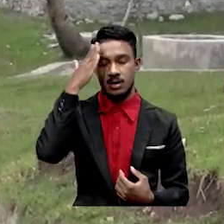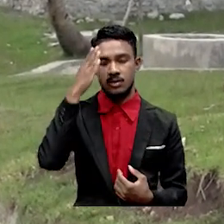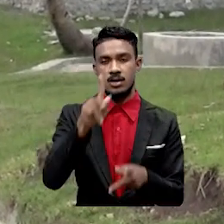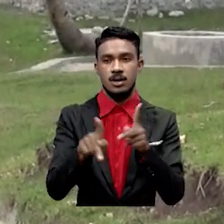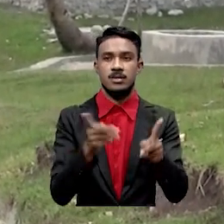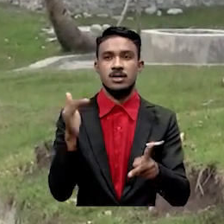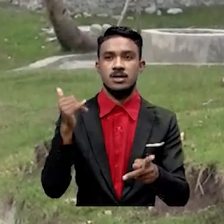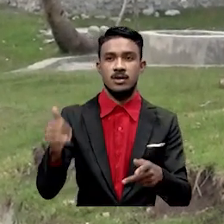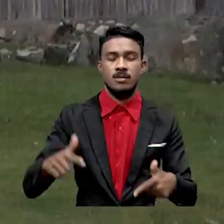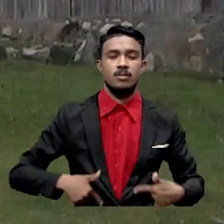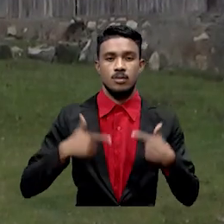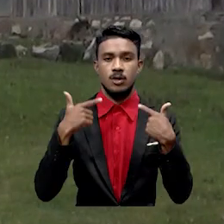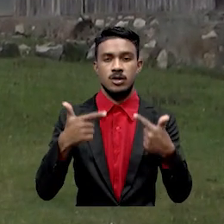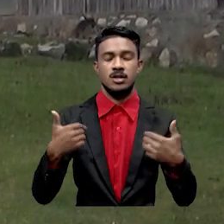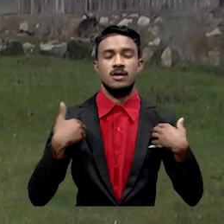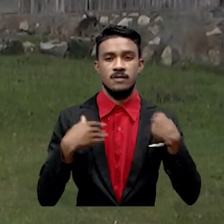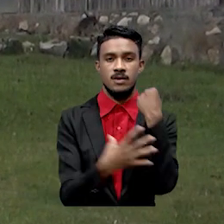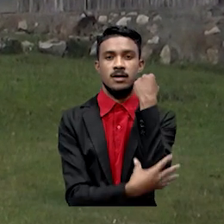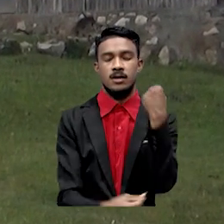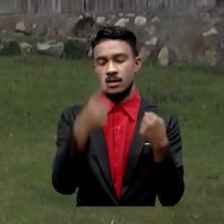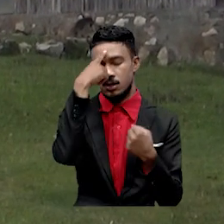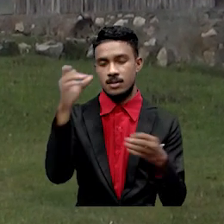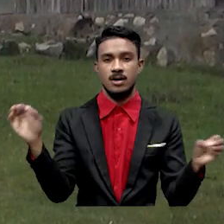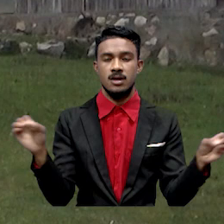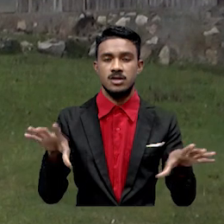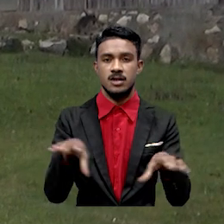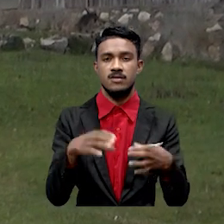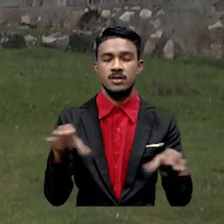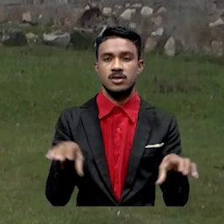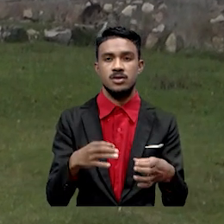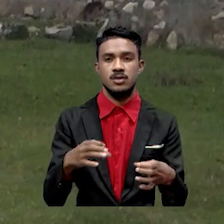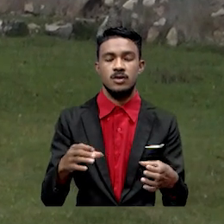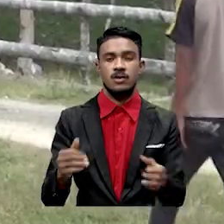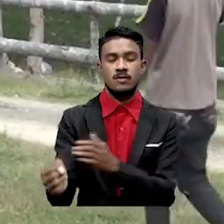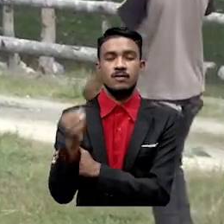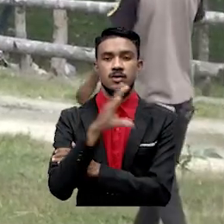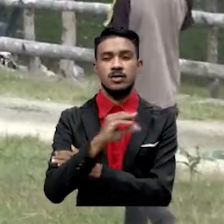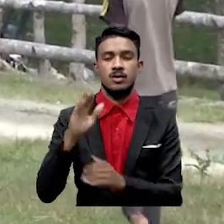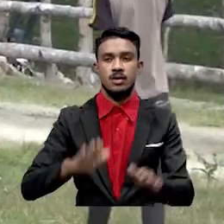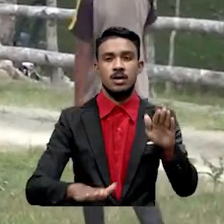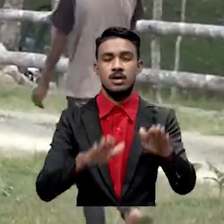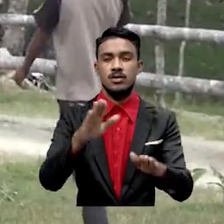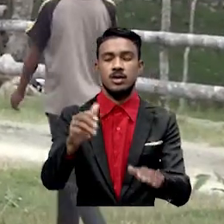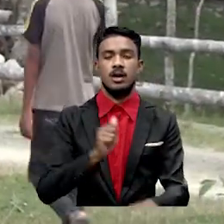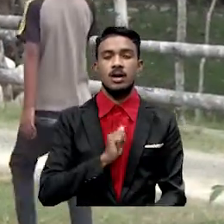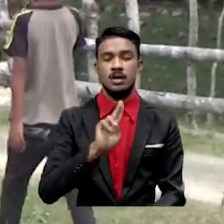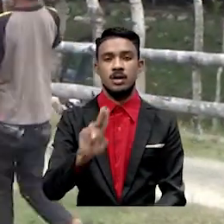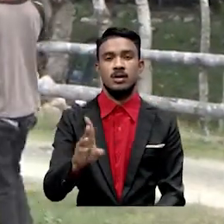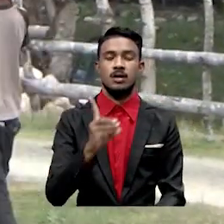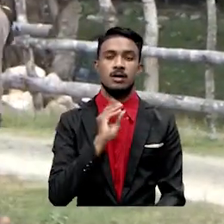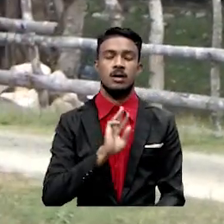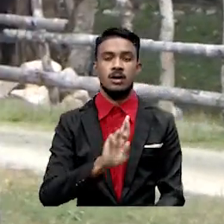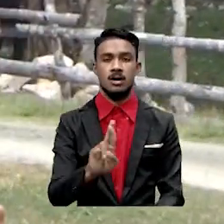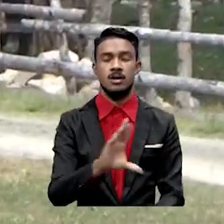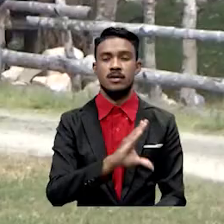nebe moris ya kondisaun pobreza, tamba la serviço makas. Balu lau husi remesiu, aileu dare no fatuahi